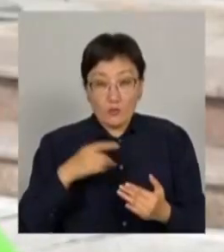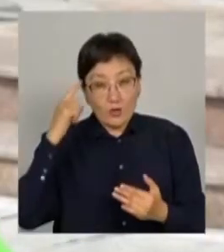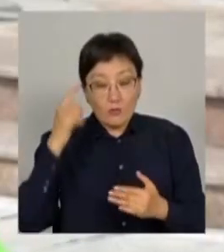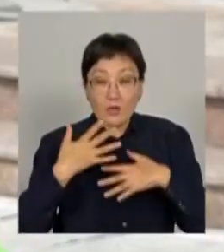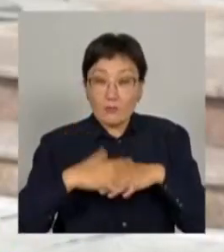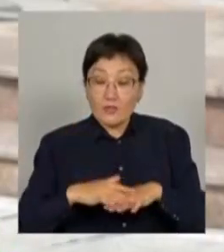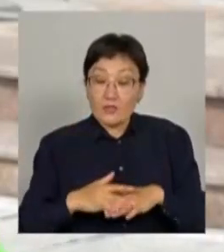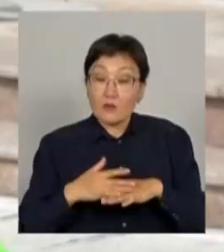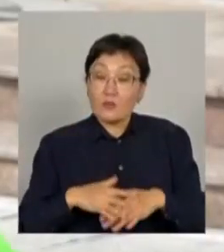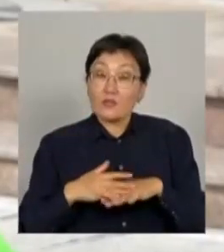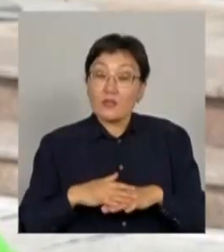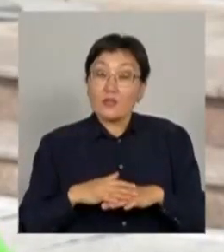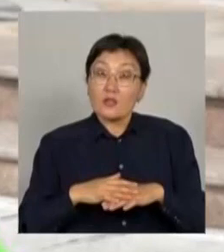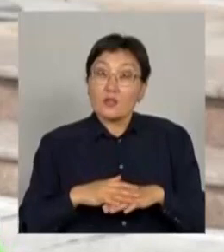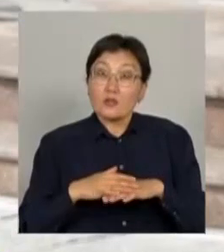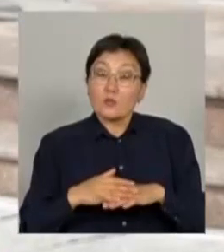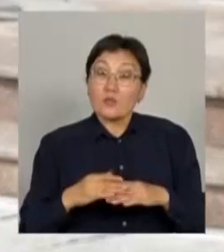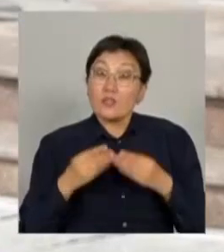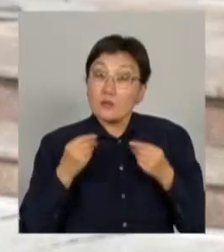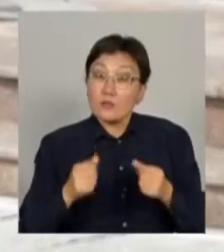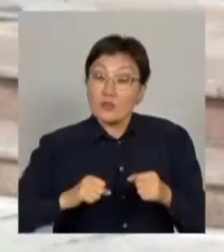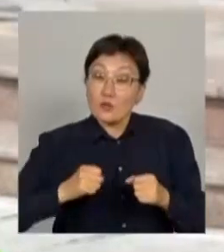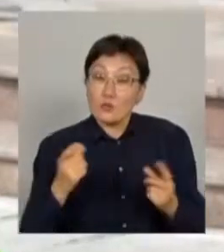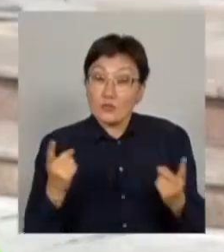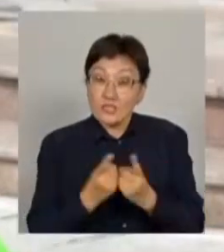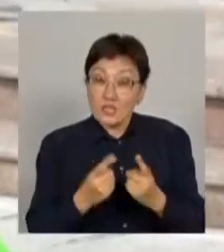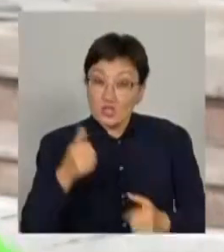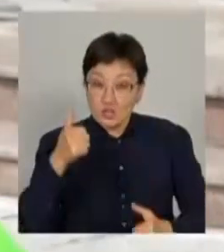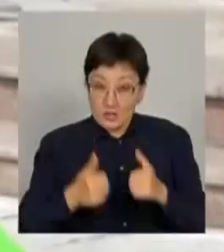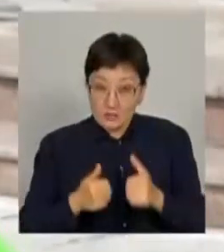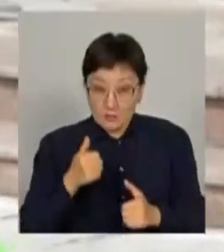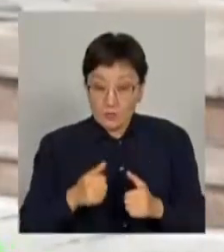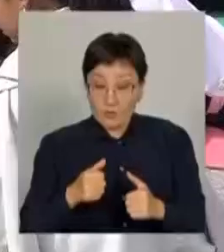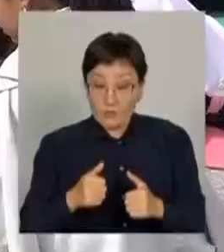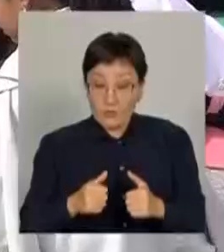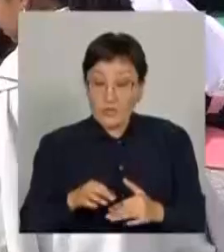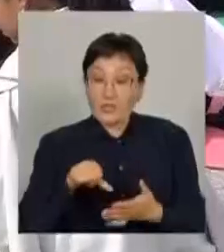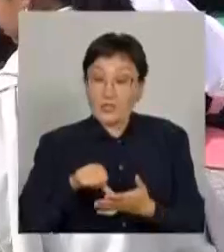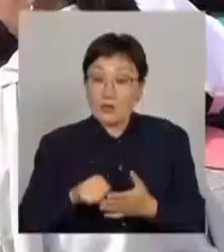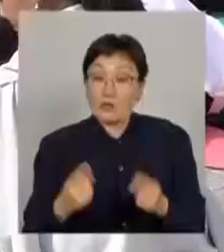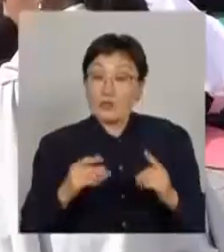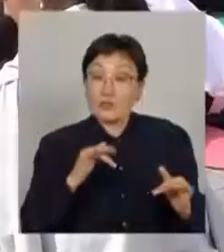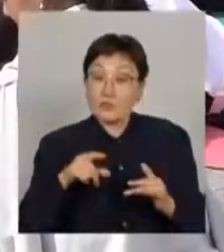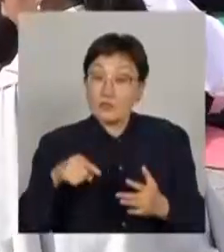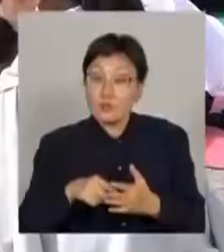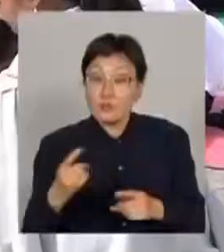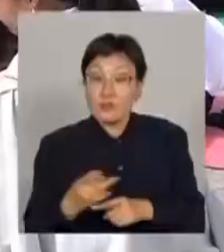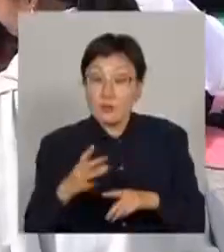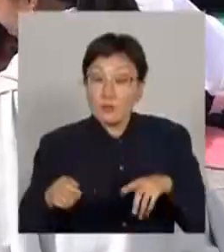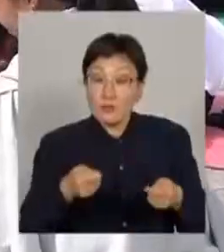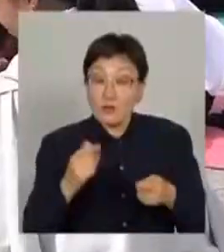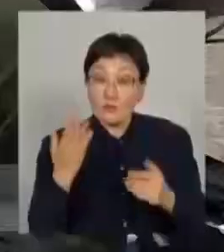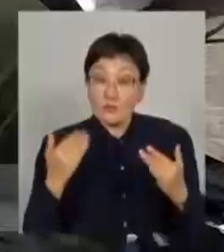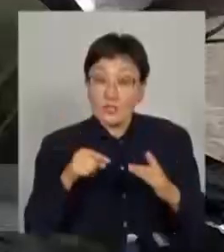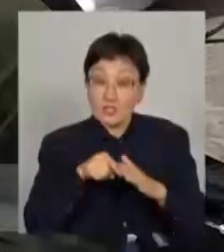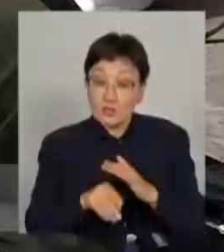ойдамын. Мен бұны өзім класстастарыммен және де мектептегі достарыммен жарыстарда да бұны ойнап тұрамын. Ауқымды іс-шара қаладағы Тұңғыш президент